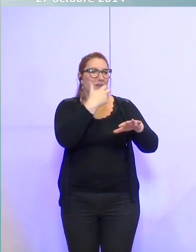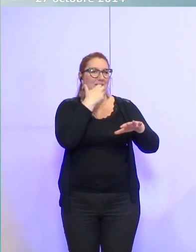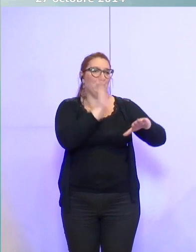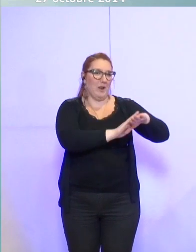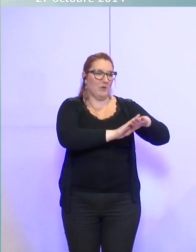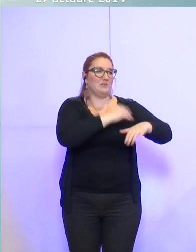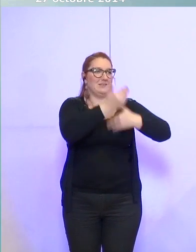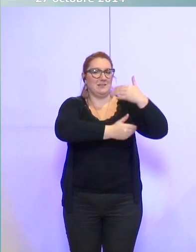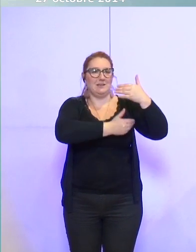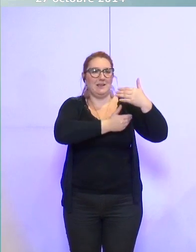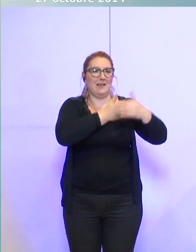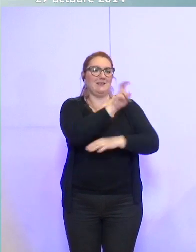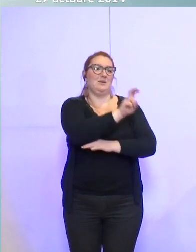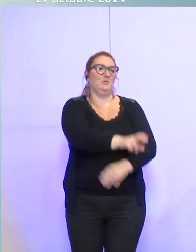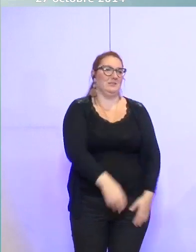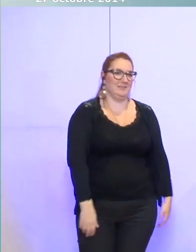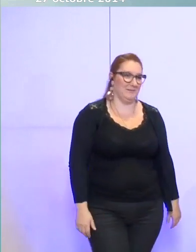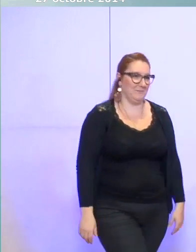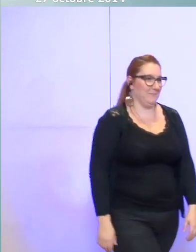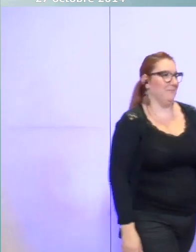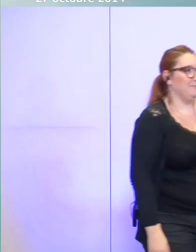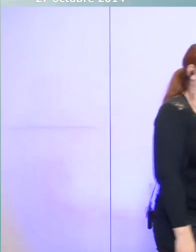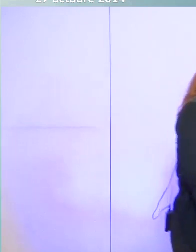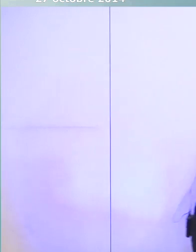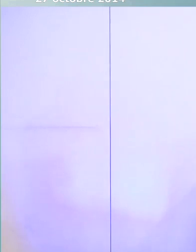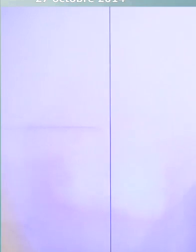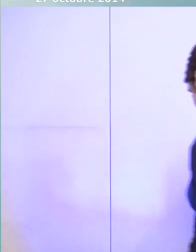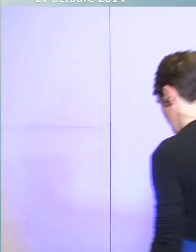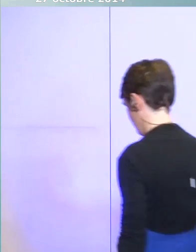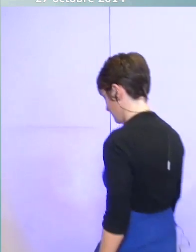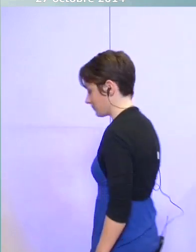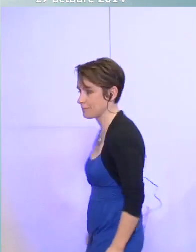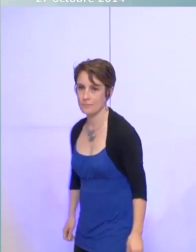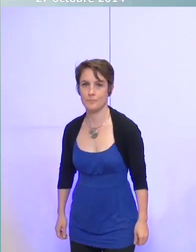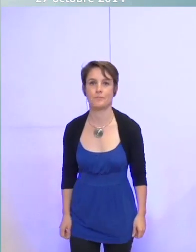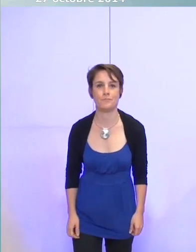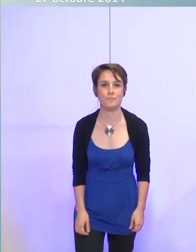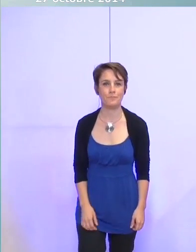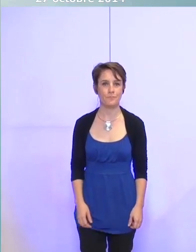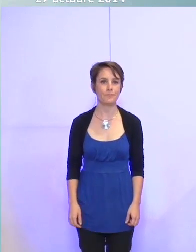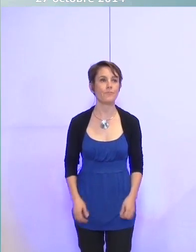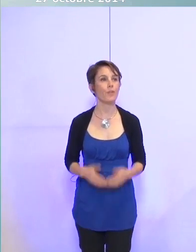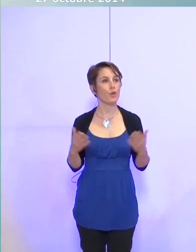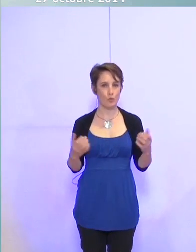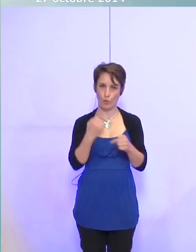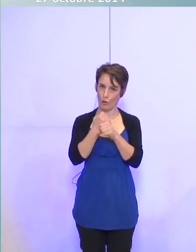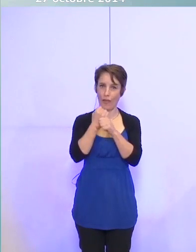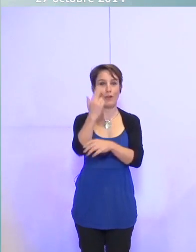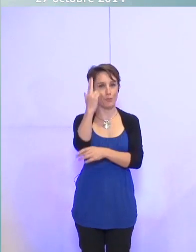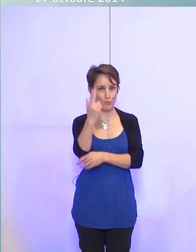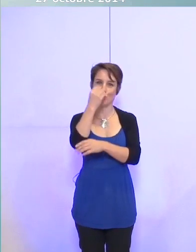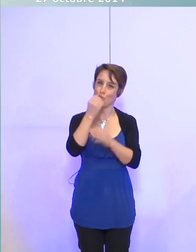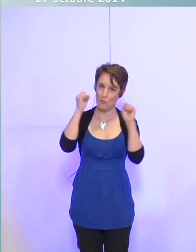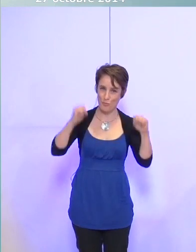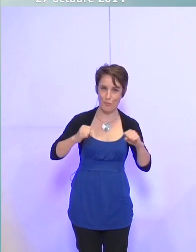de la gauche et des écologistes. Et nous pouvons donc ouvrir nos travaux. Nous